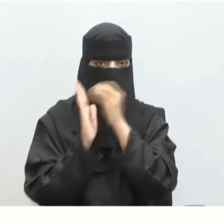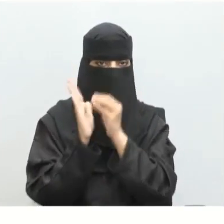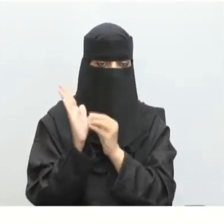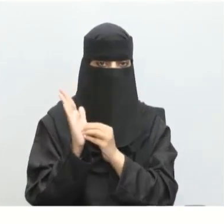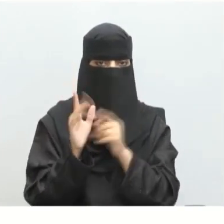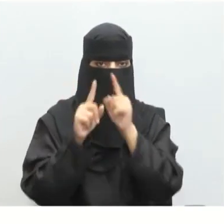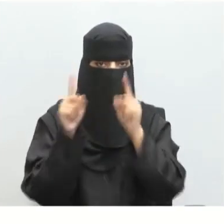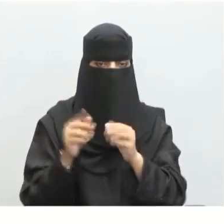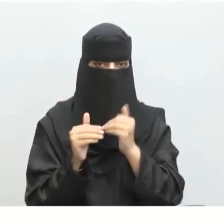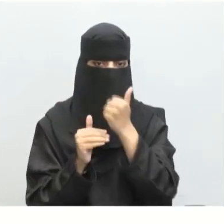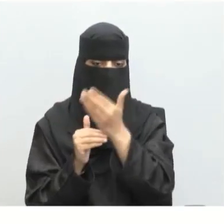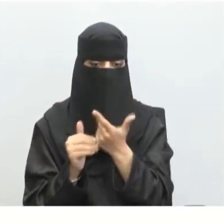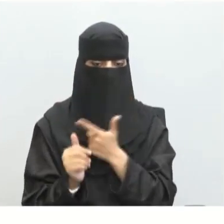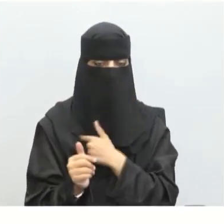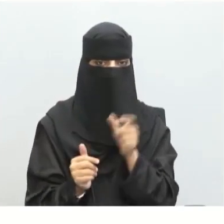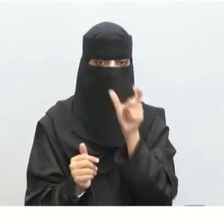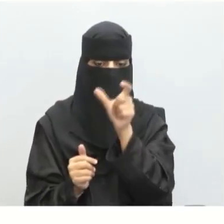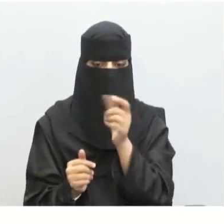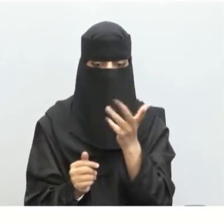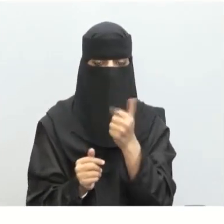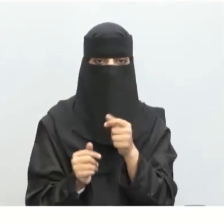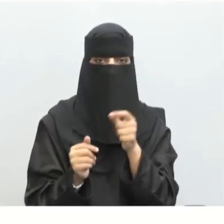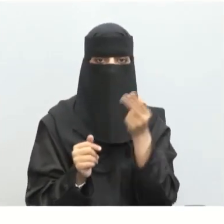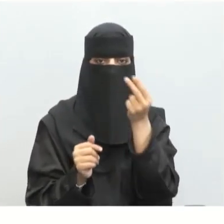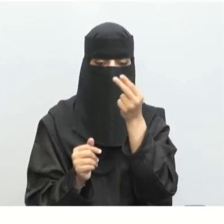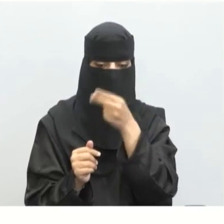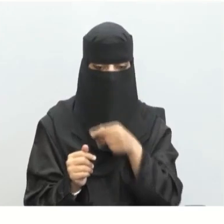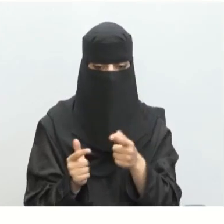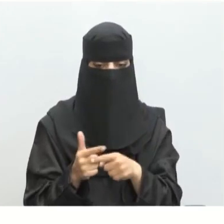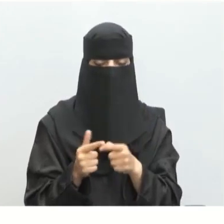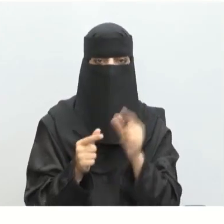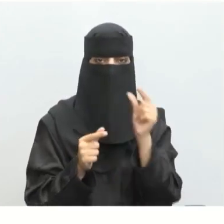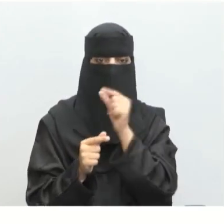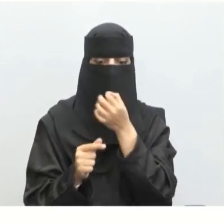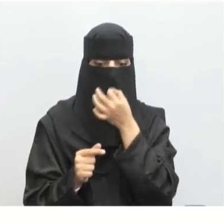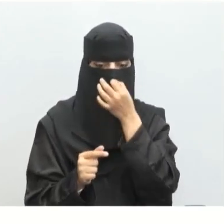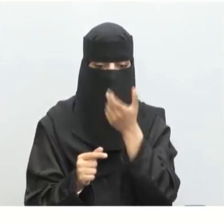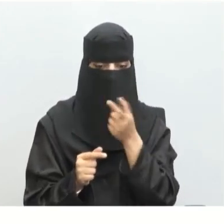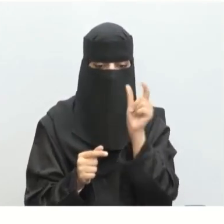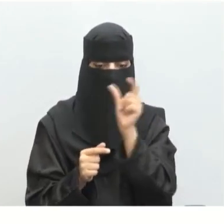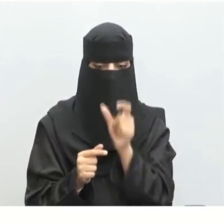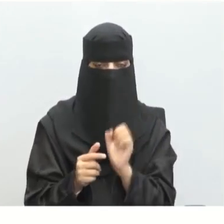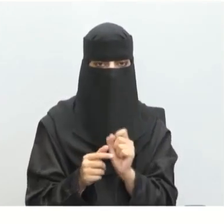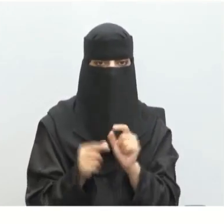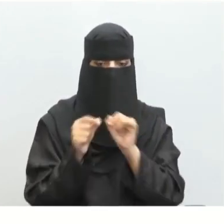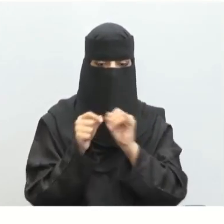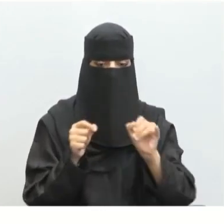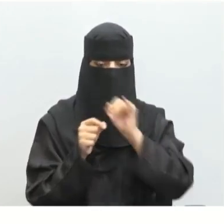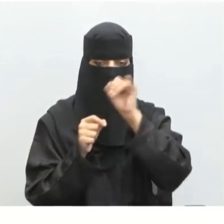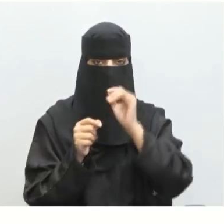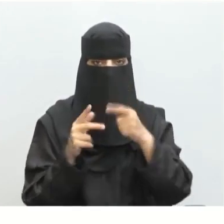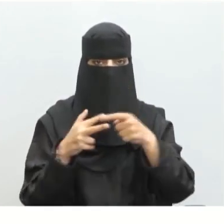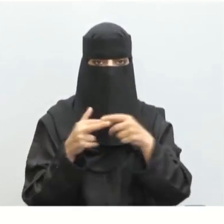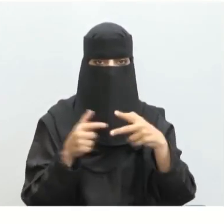الخارجيه وهي اسم الخريطه ورقم الخريطه ودليل الرموز والمصطلحات ومقياس الخريطه